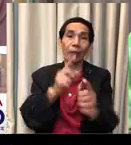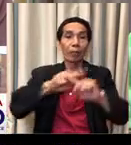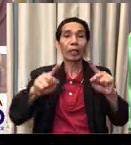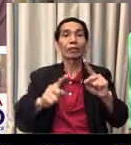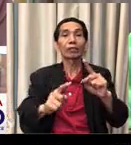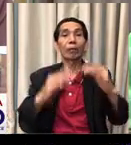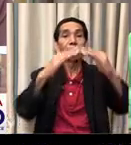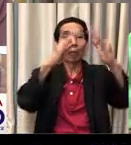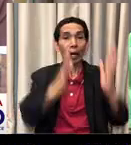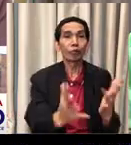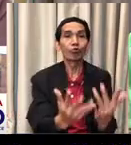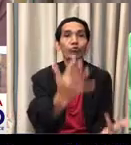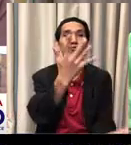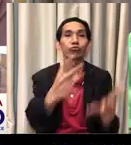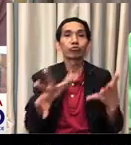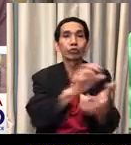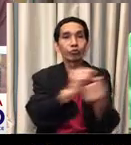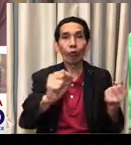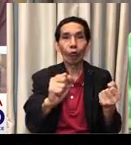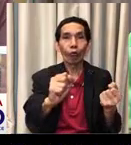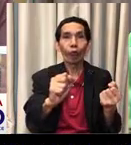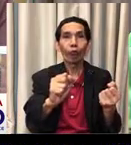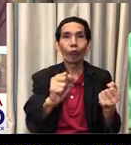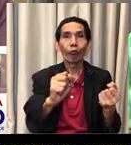Sunog naman yung bahay mo.